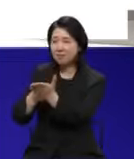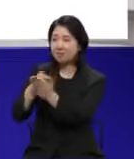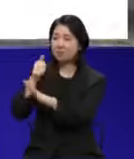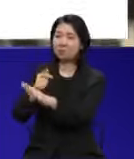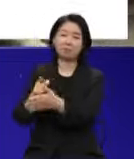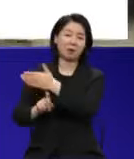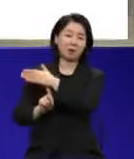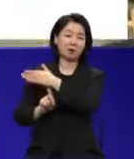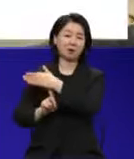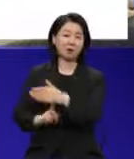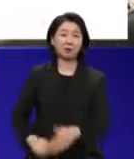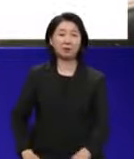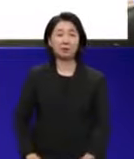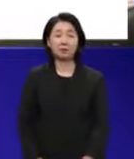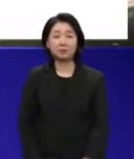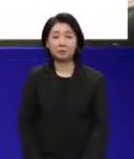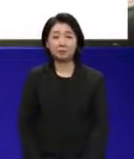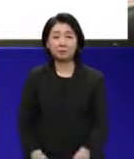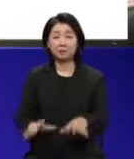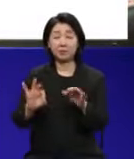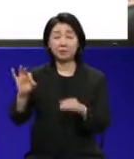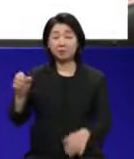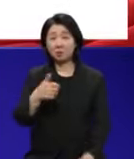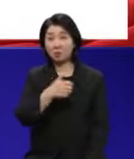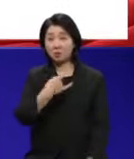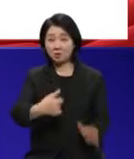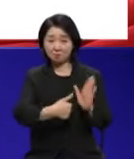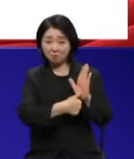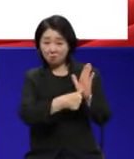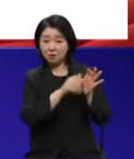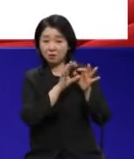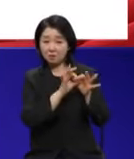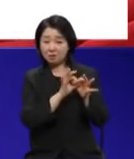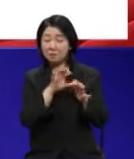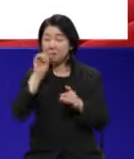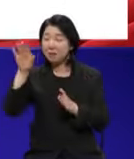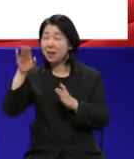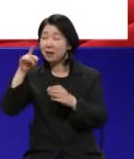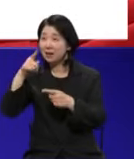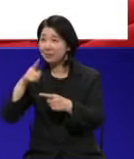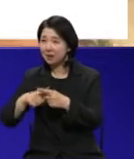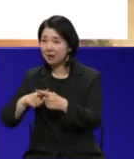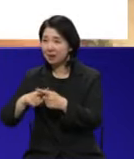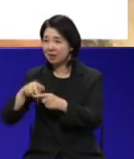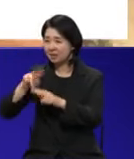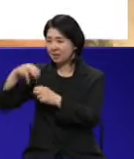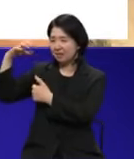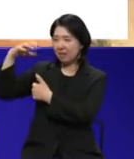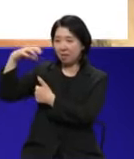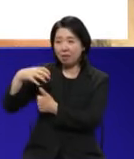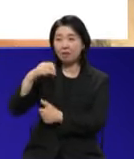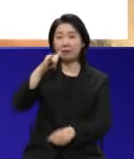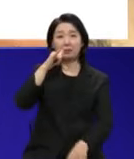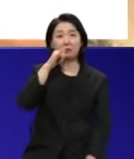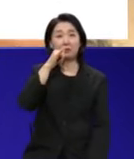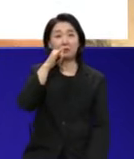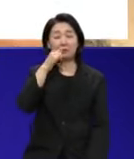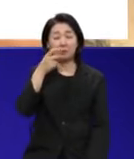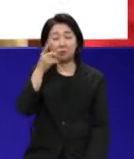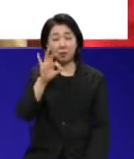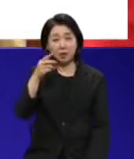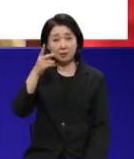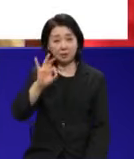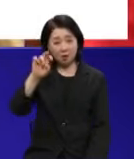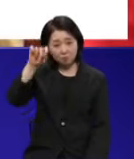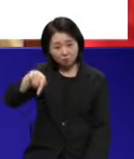좌절됐던 거예요 김건희 여사 명품백에 대한 것도 얘기했다가 사태 압박에 직면했고 또 황상 속이나